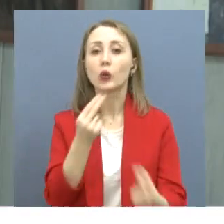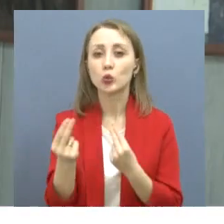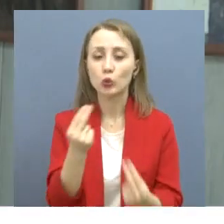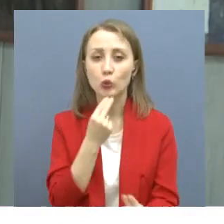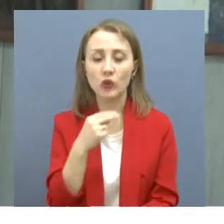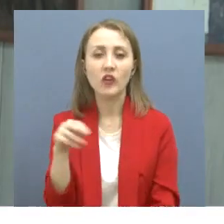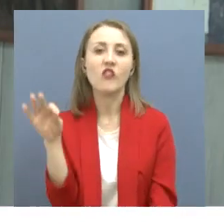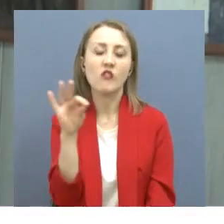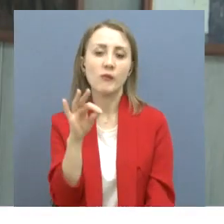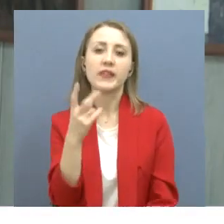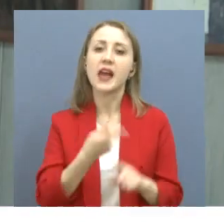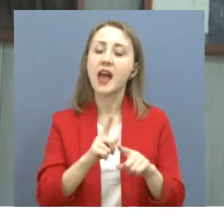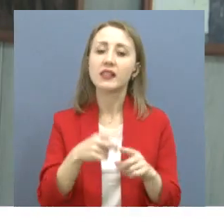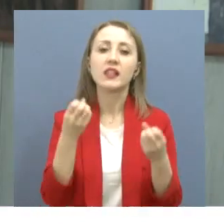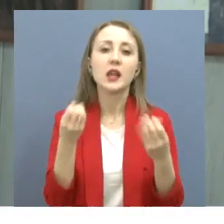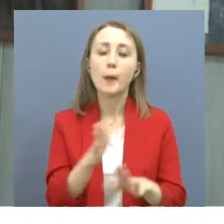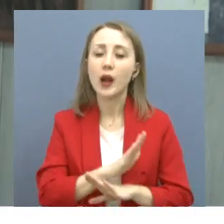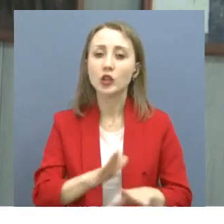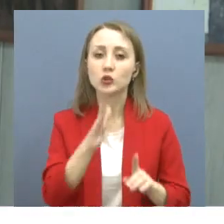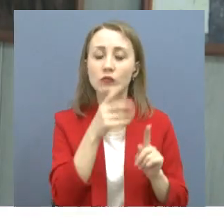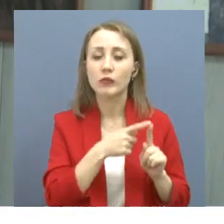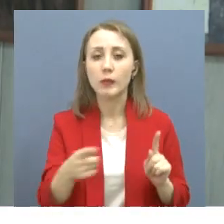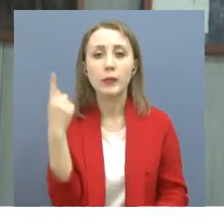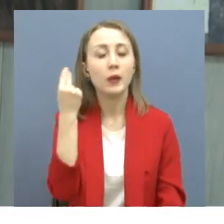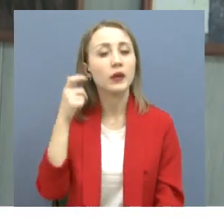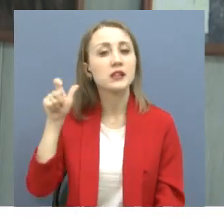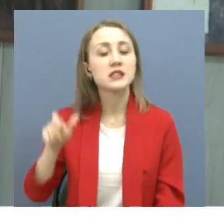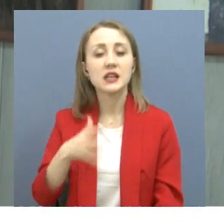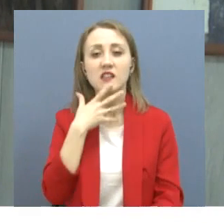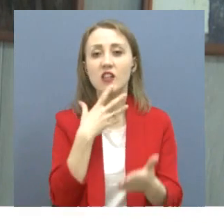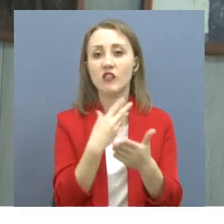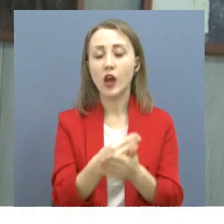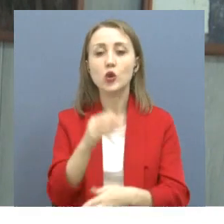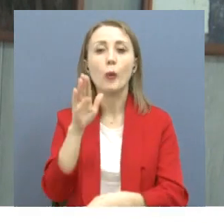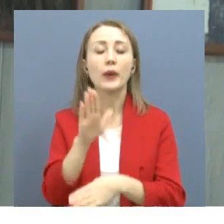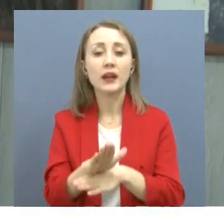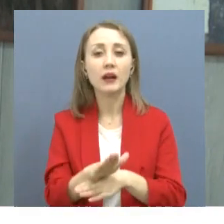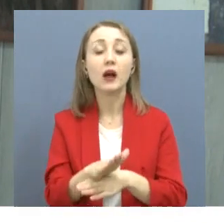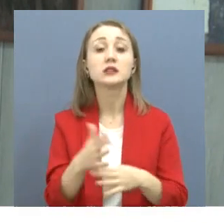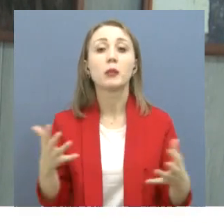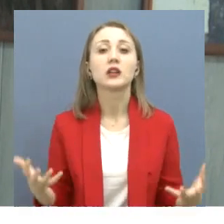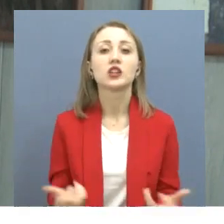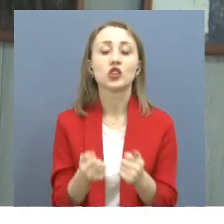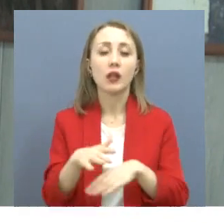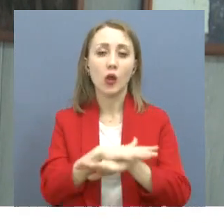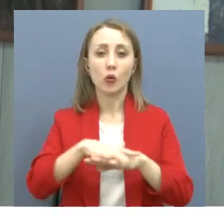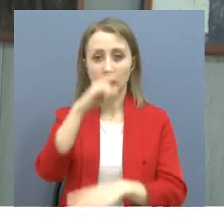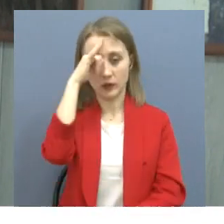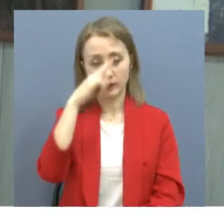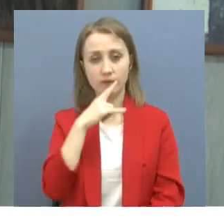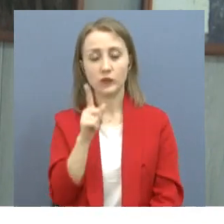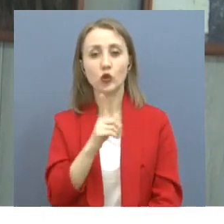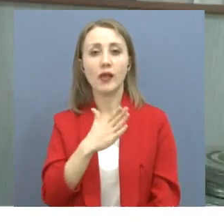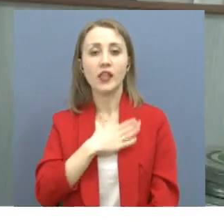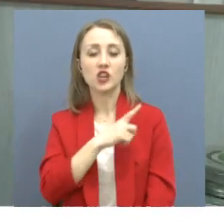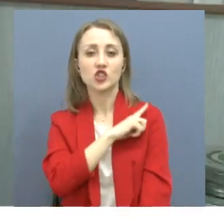в этот непростой период Елбасы в своем выступлении поддержал народ Казахстана, обратился, чтобы наша сила в